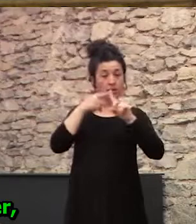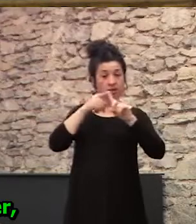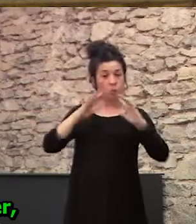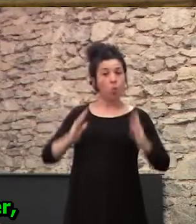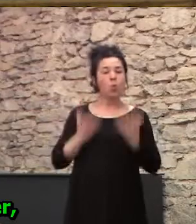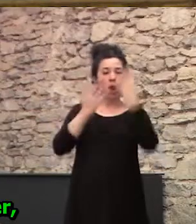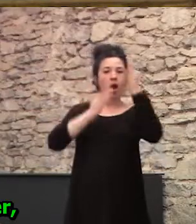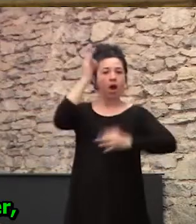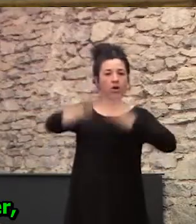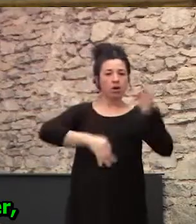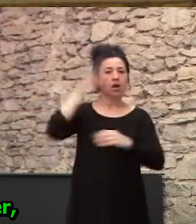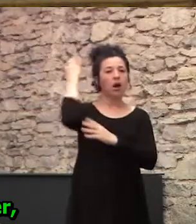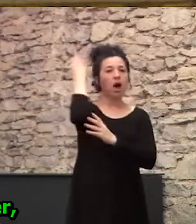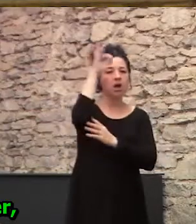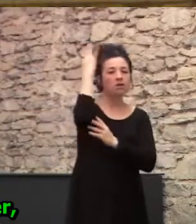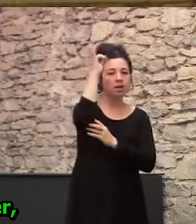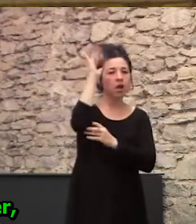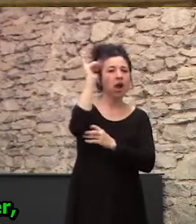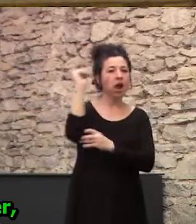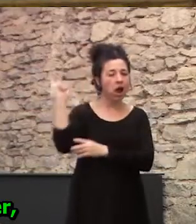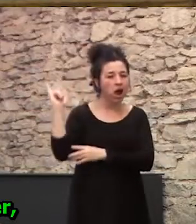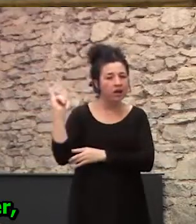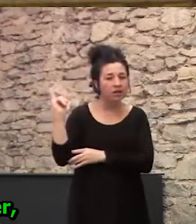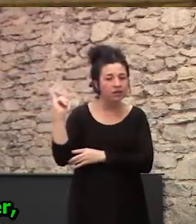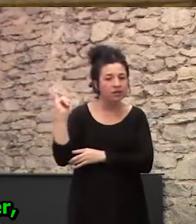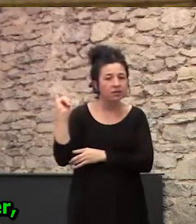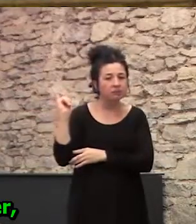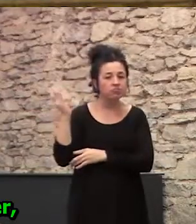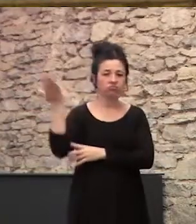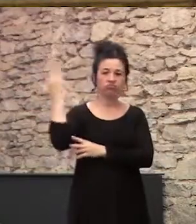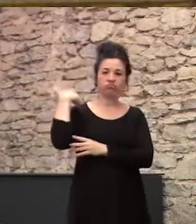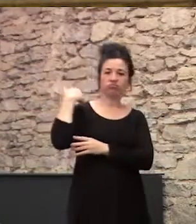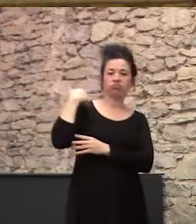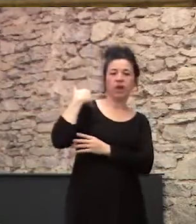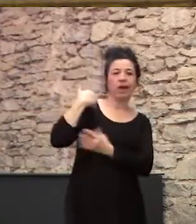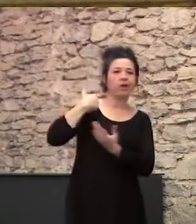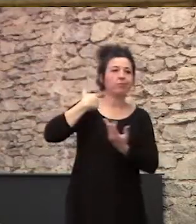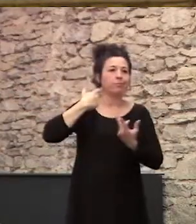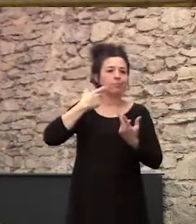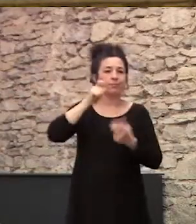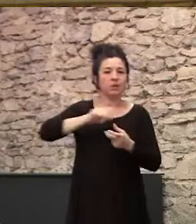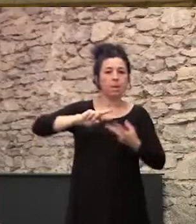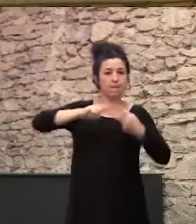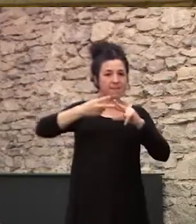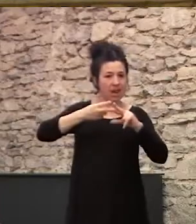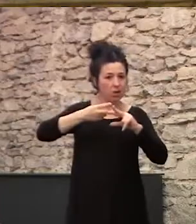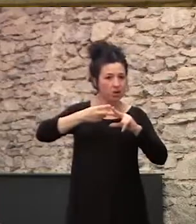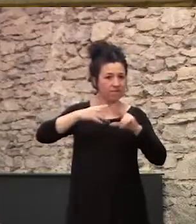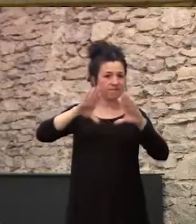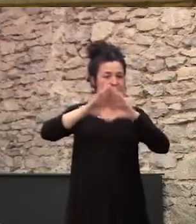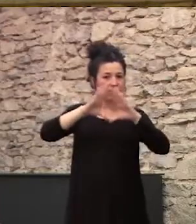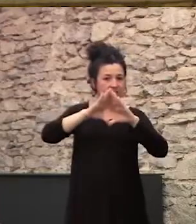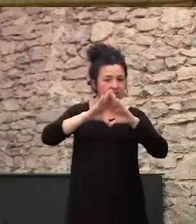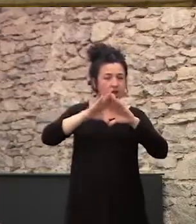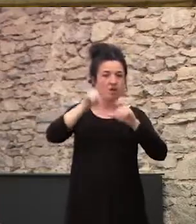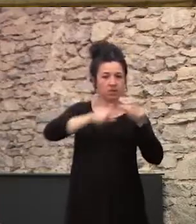asambleetan, bazegoen, esan ez, biloguneko jendea edo antiguoko feministak edo ez dakizar, baina gero zegoen jende pilo bat,